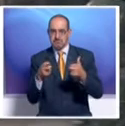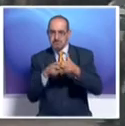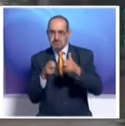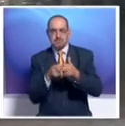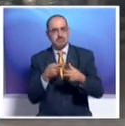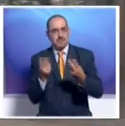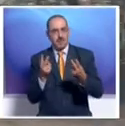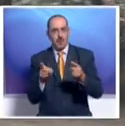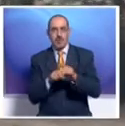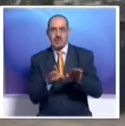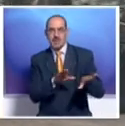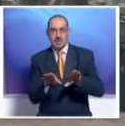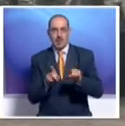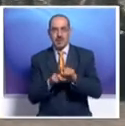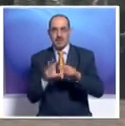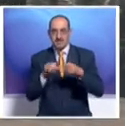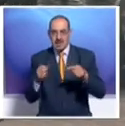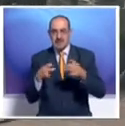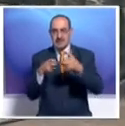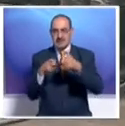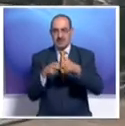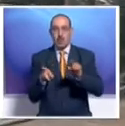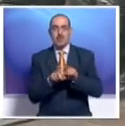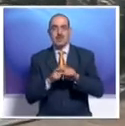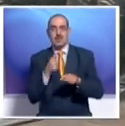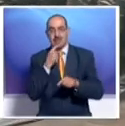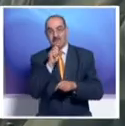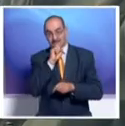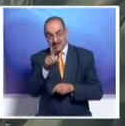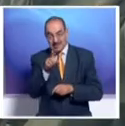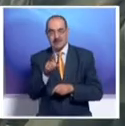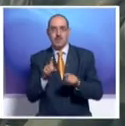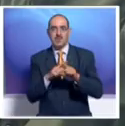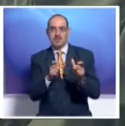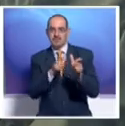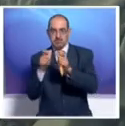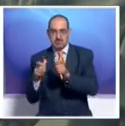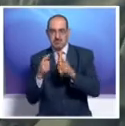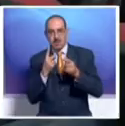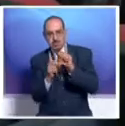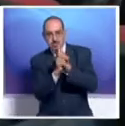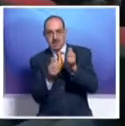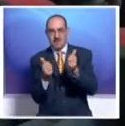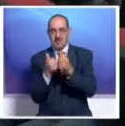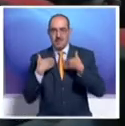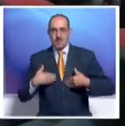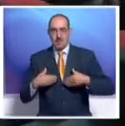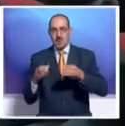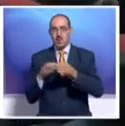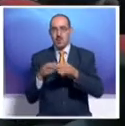بذلوها خلال تحضير وتنفيذ هذا التمرين. بعدها التقى السيد الفريق بإطارات وأفراد القطاع